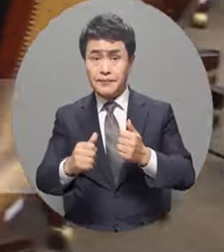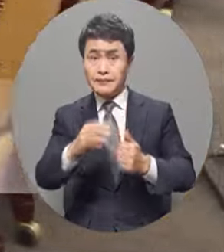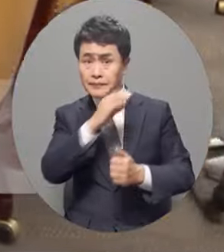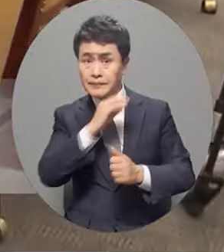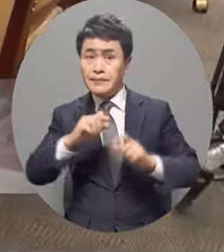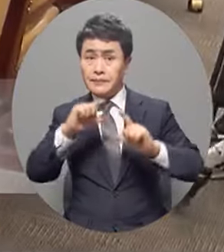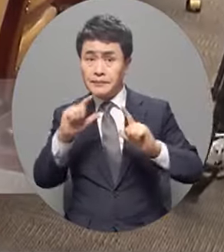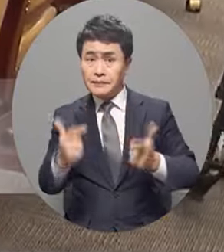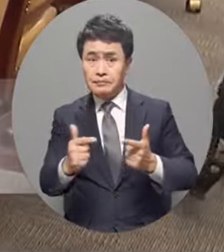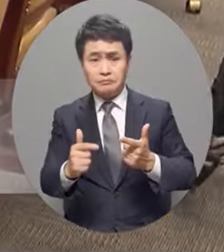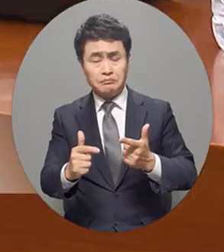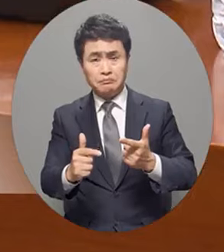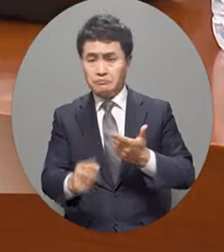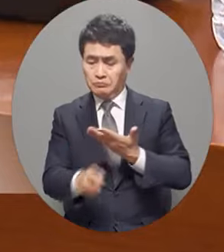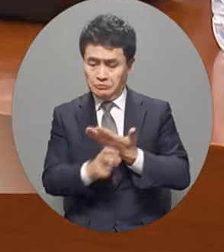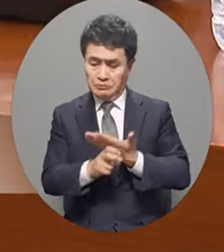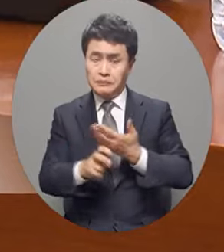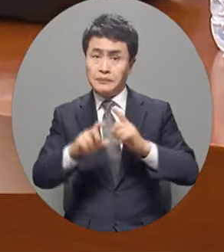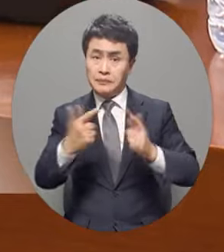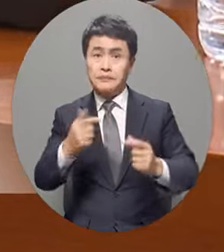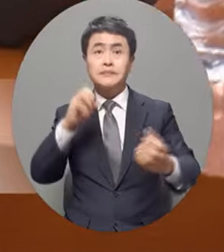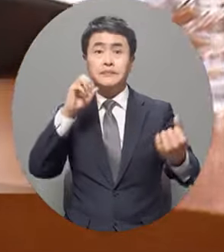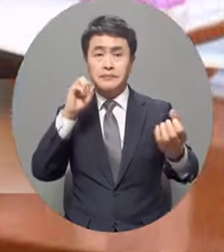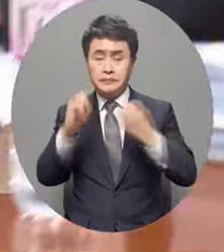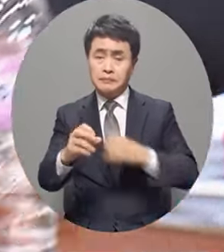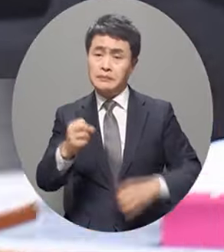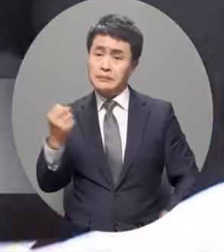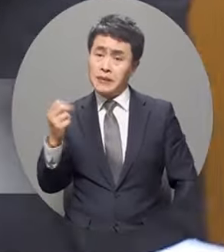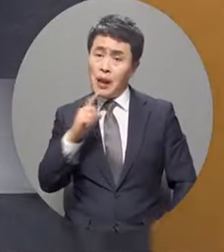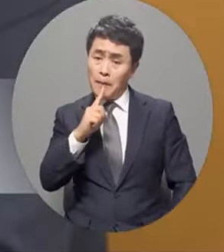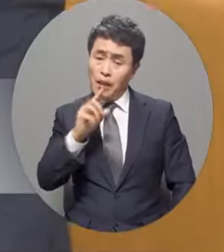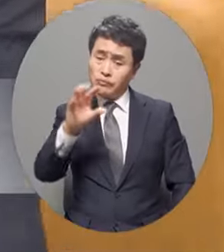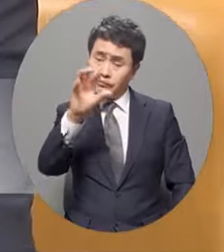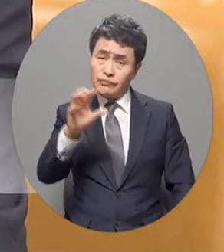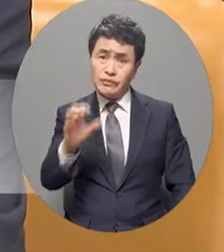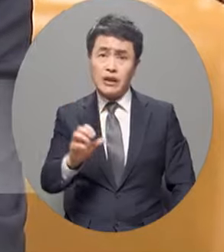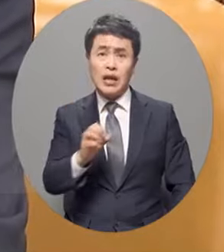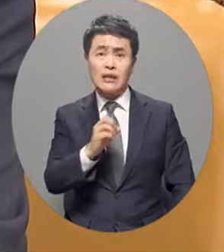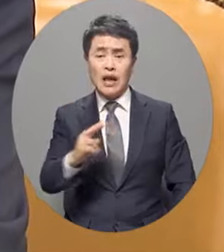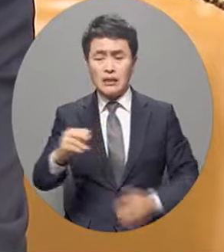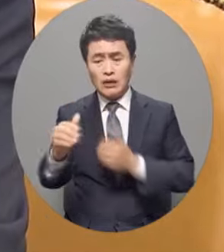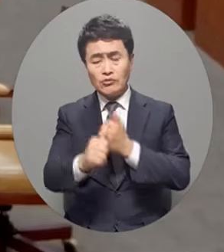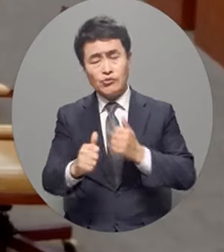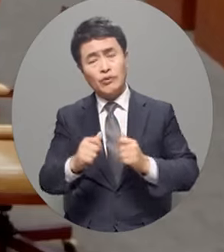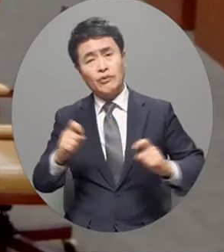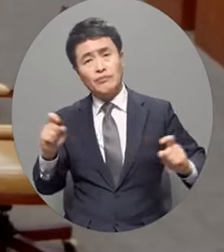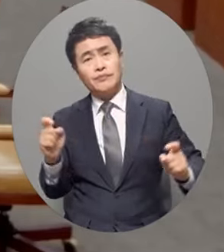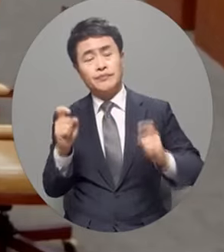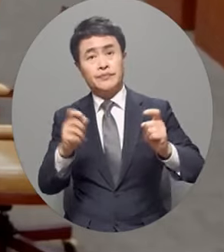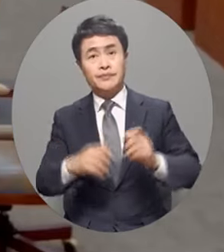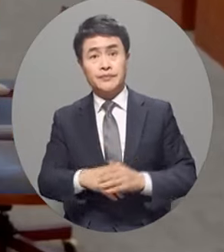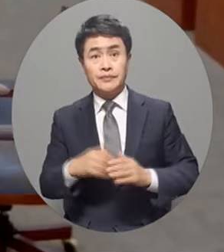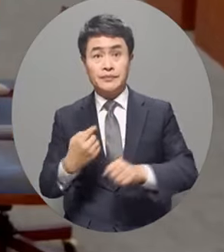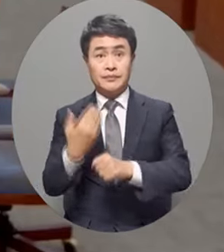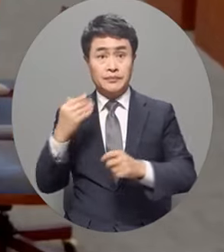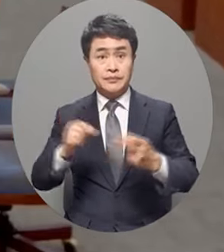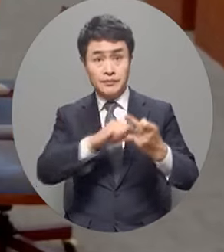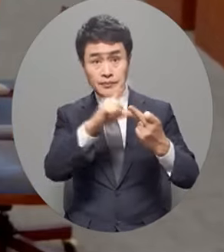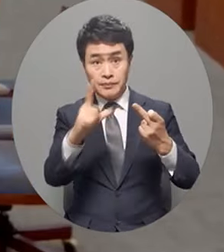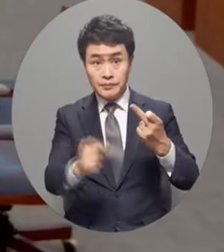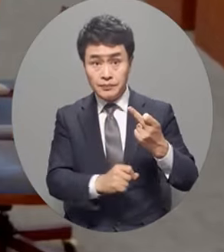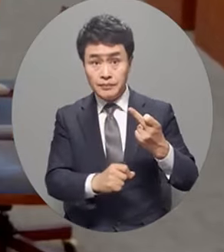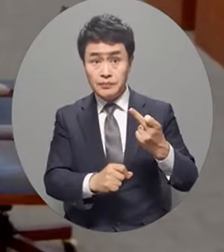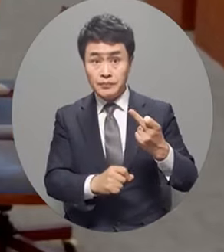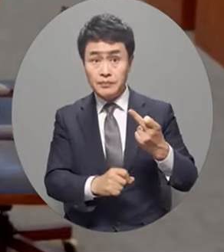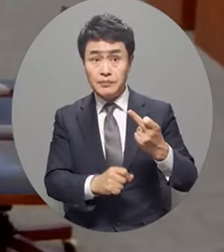않지만 위법은 아니라는 답변만 반복하면서 야당 의원들과 설전을 버렸습니다 지난해 12월 서울